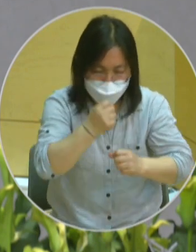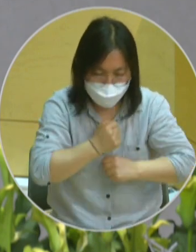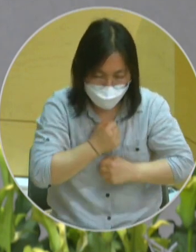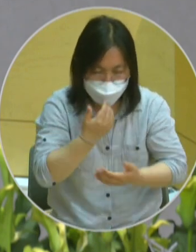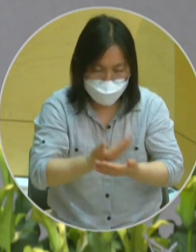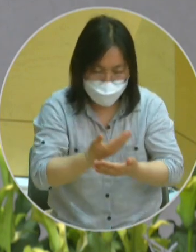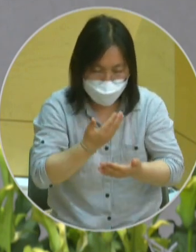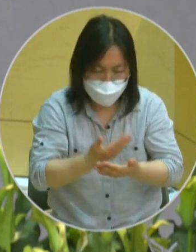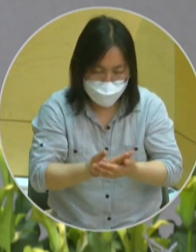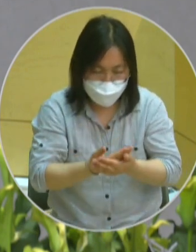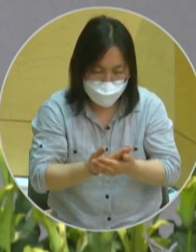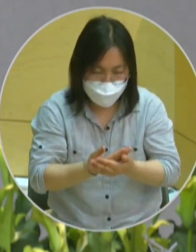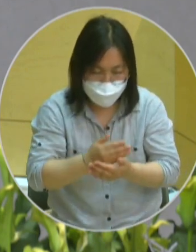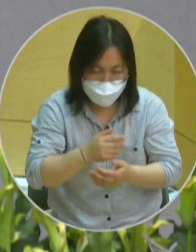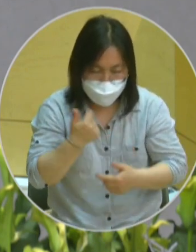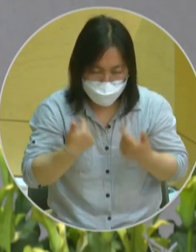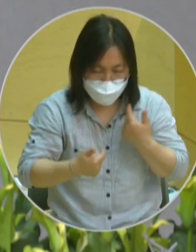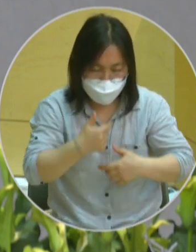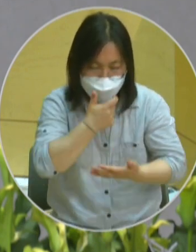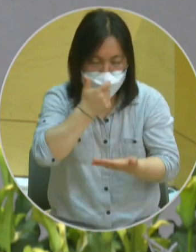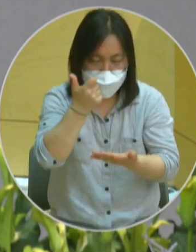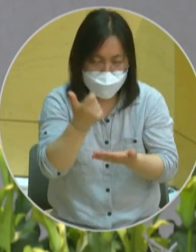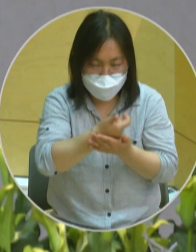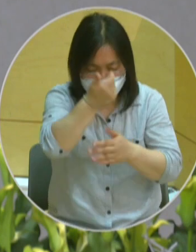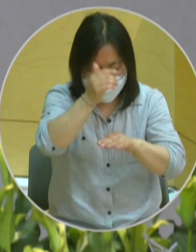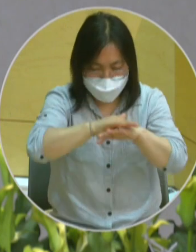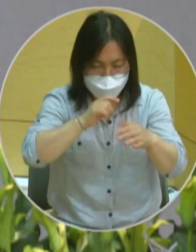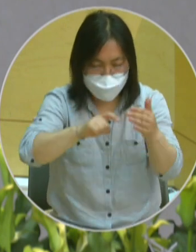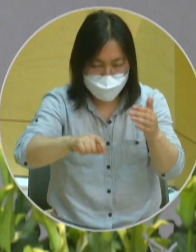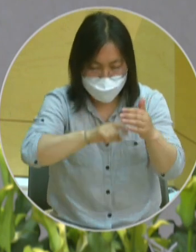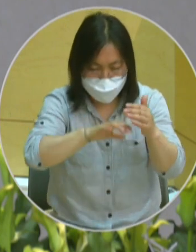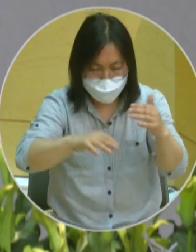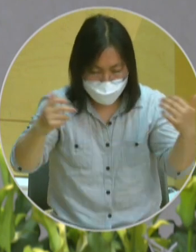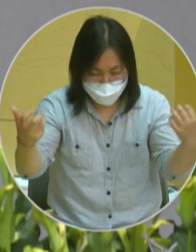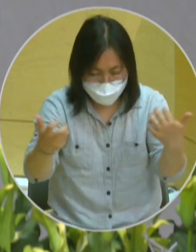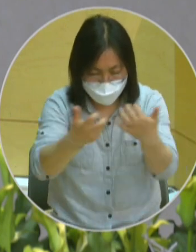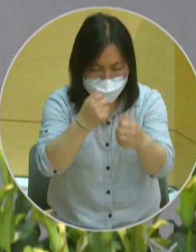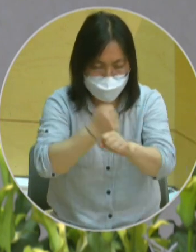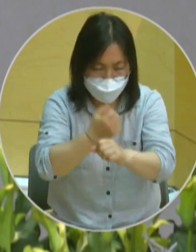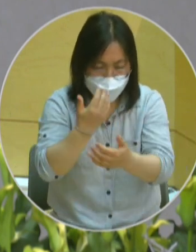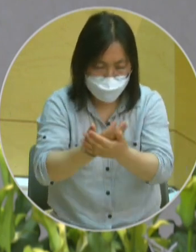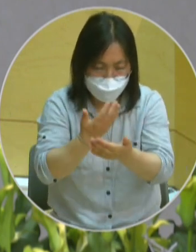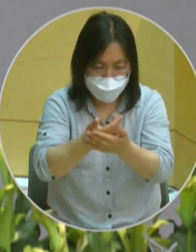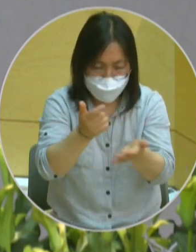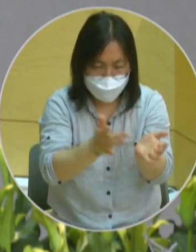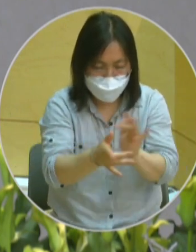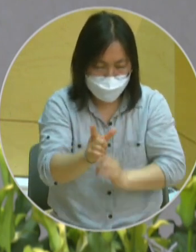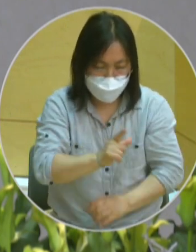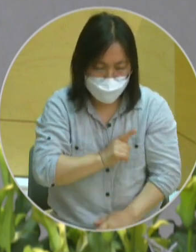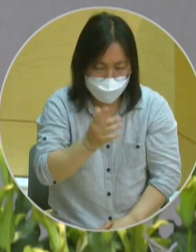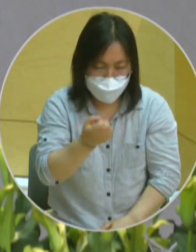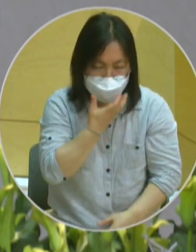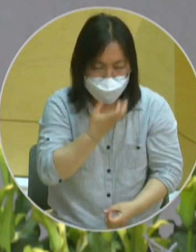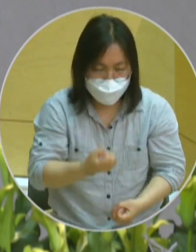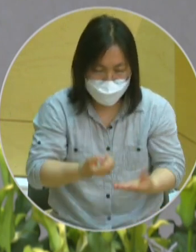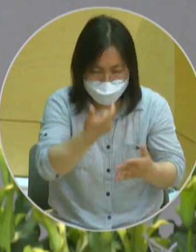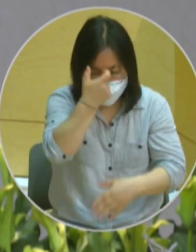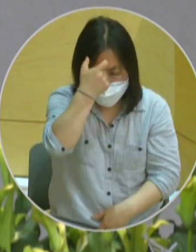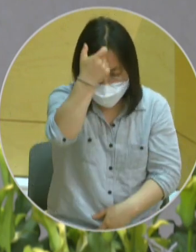죄 씻음 받은 자의 기쁨과 감격이 예배 가운데 가득하게 하여 주시옵소서. 예수님의 이름으로